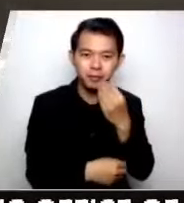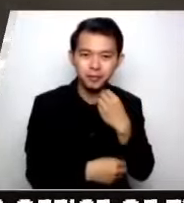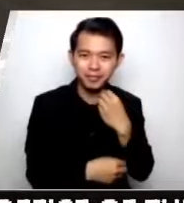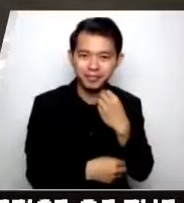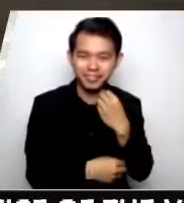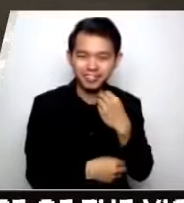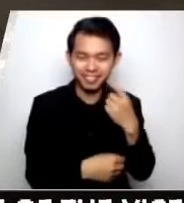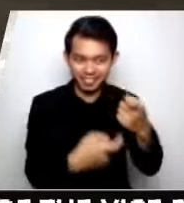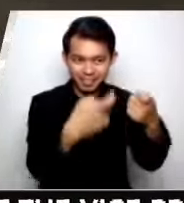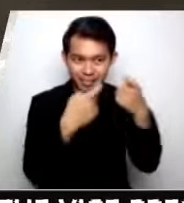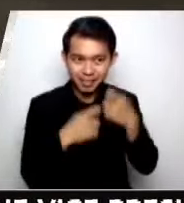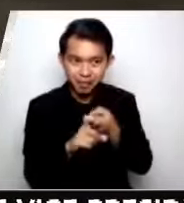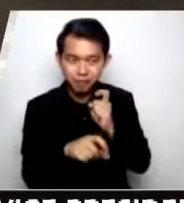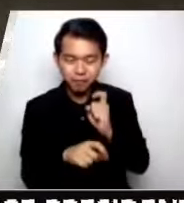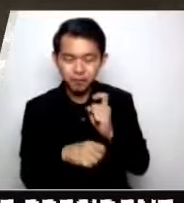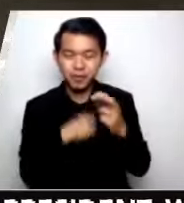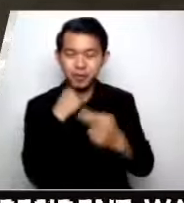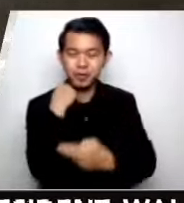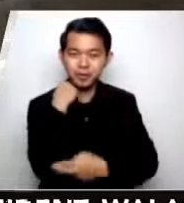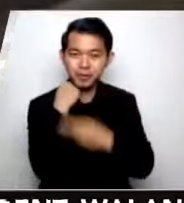resort guests.